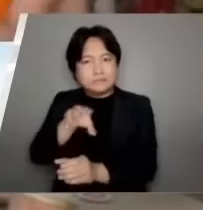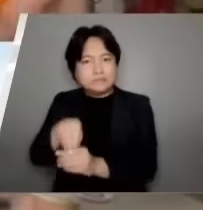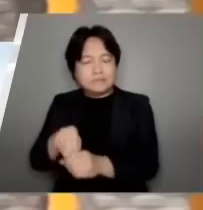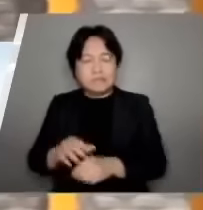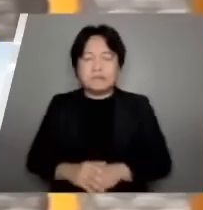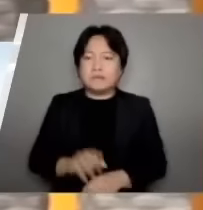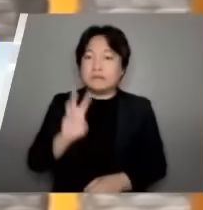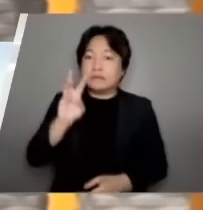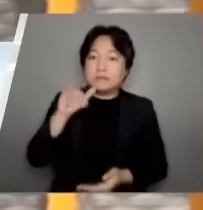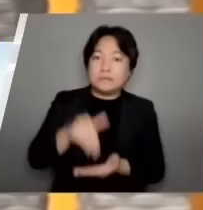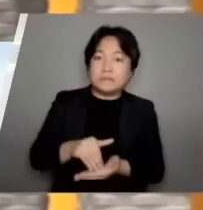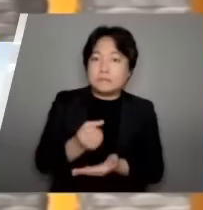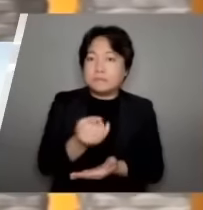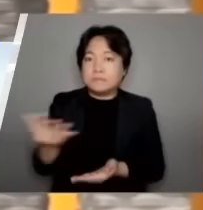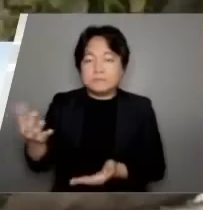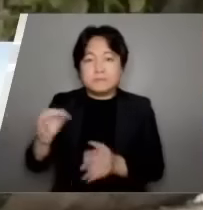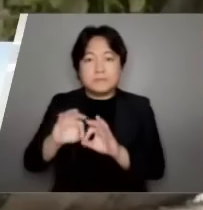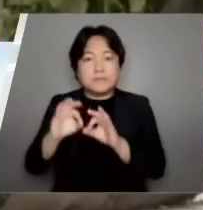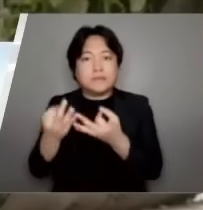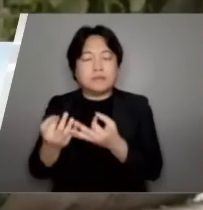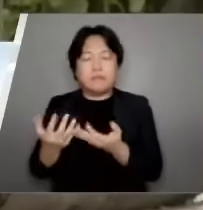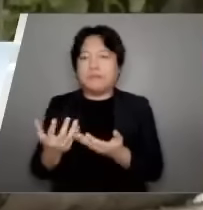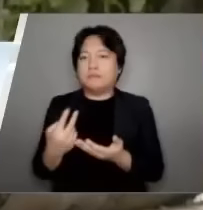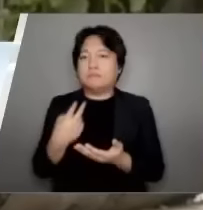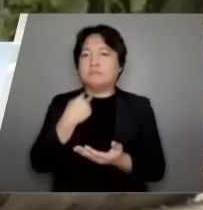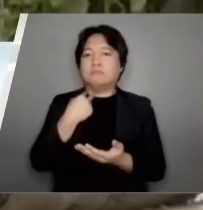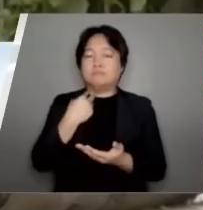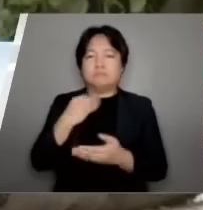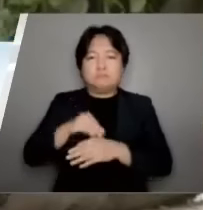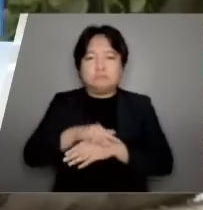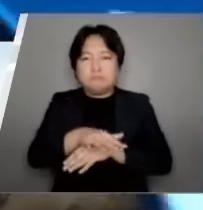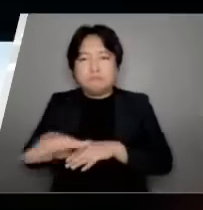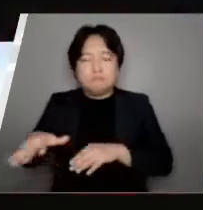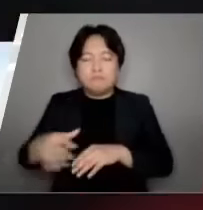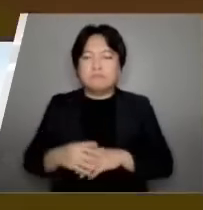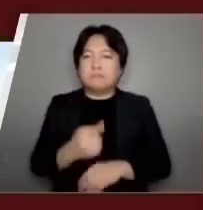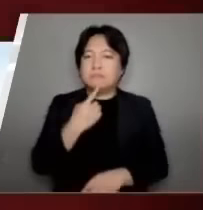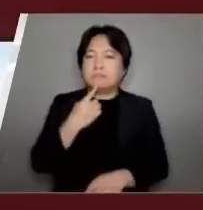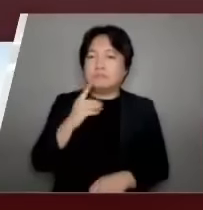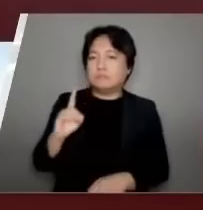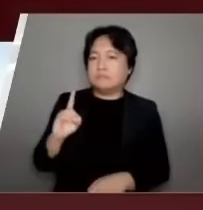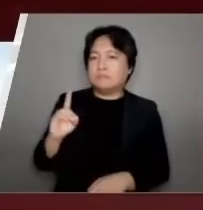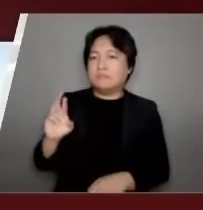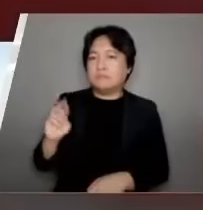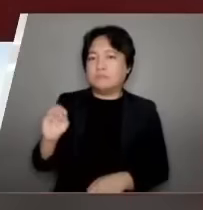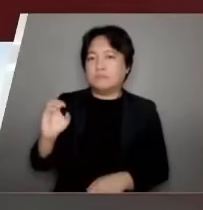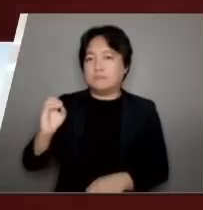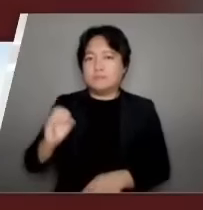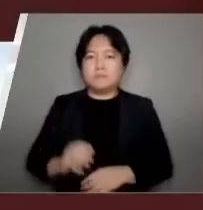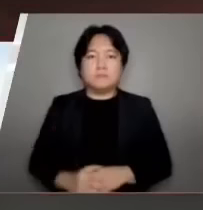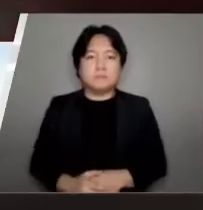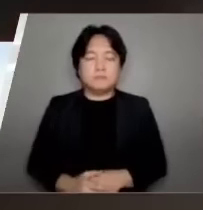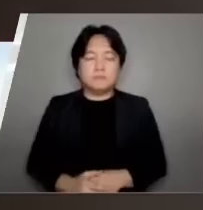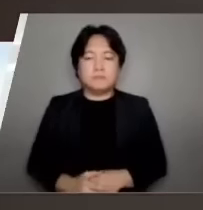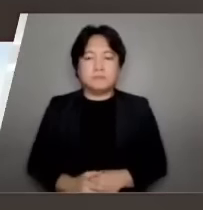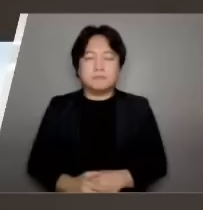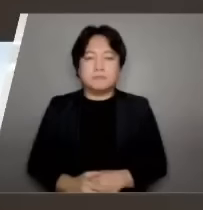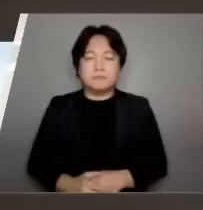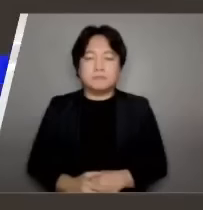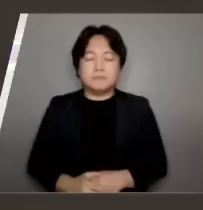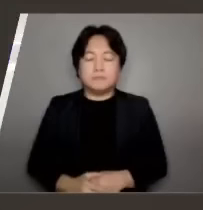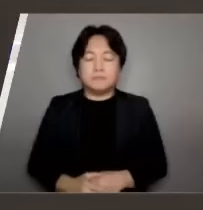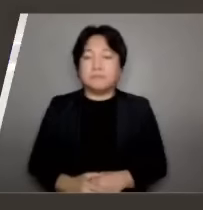apektado, ayon sa tala ng Maguindanao del Sur PDRRMO. Sa Opol, Misamis Oriental, umabaw ang